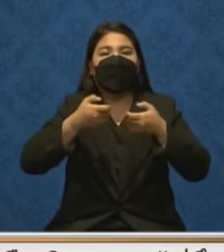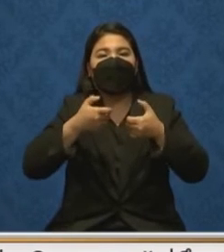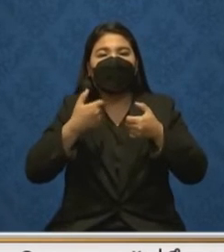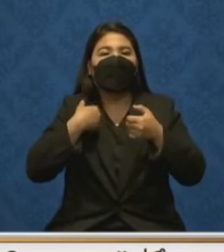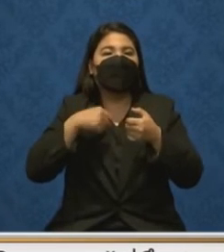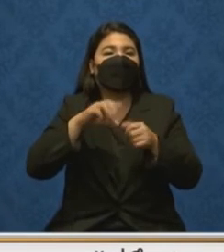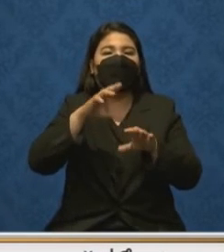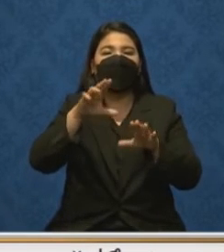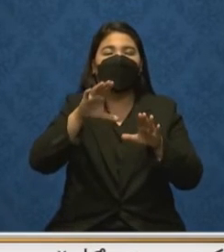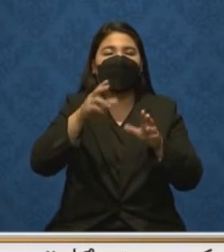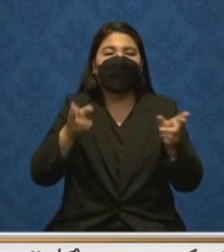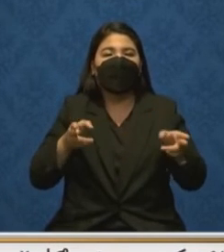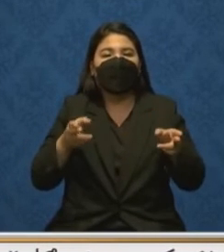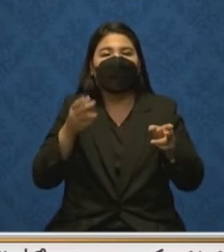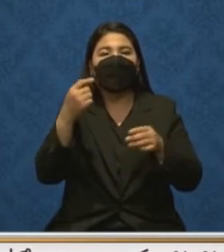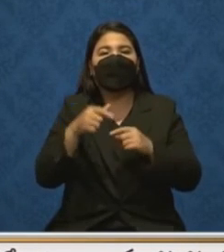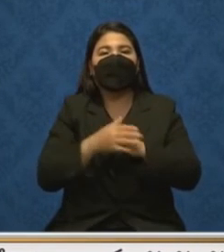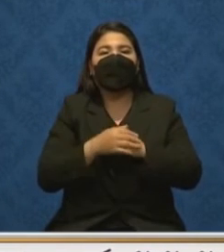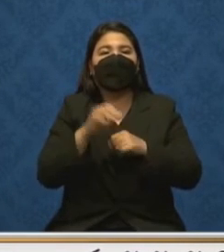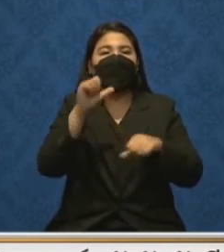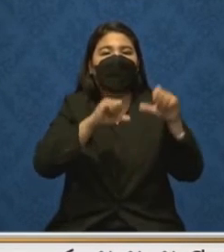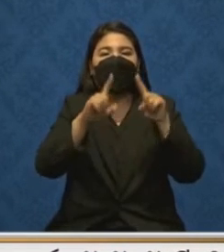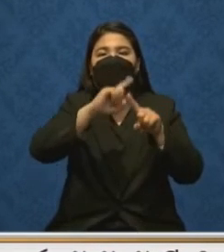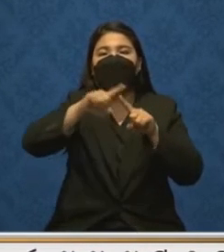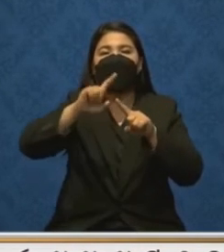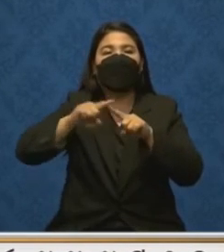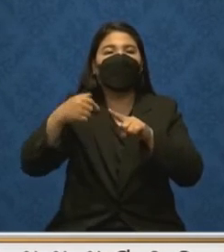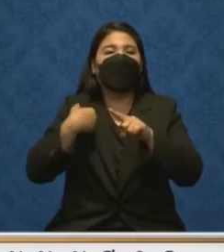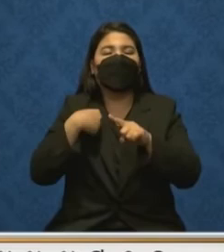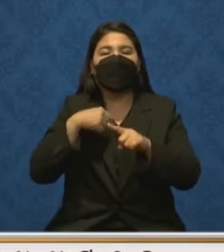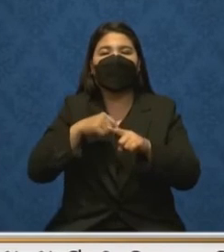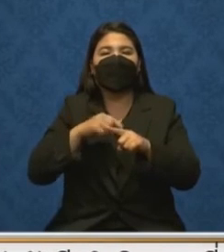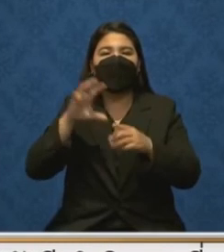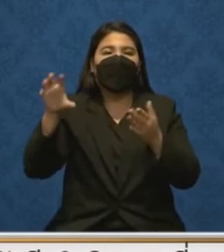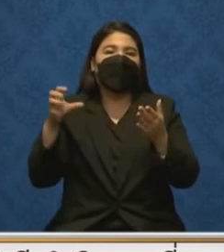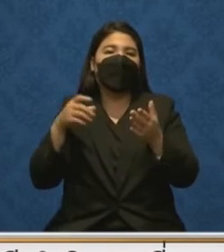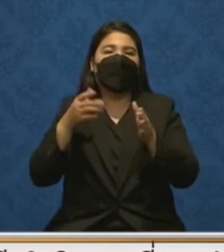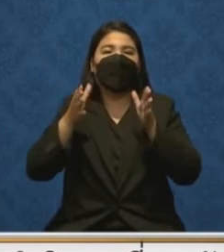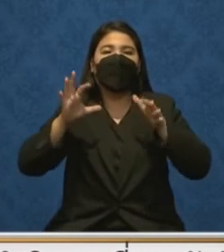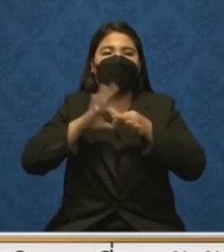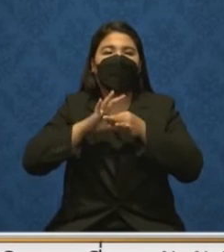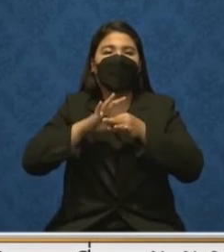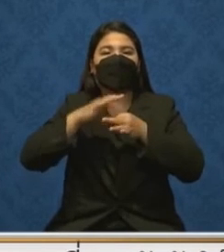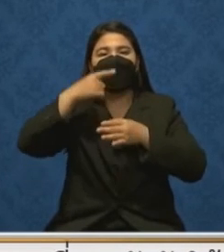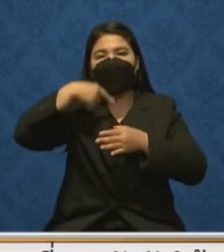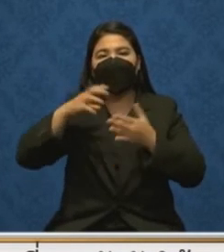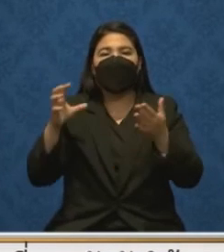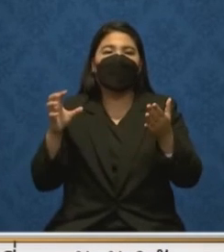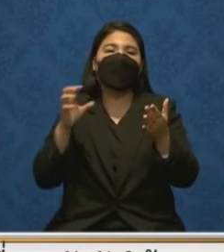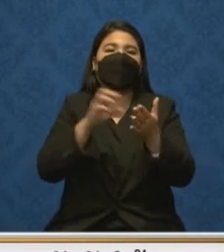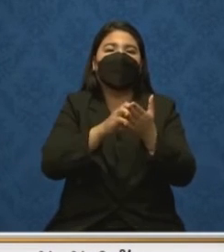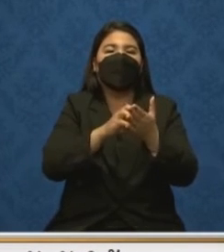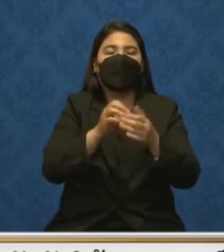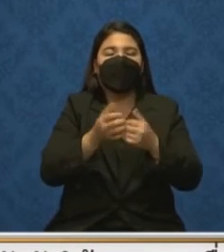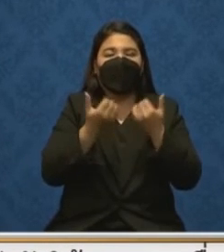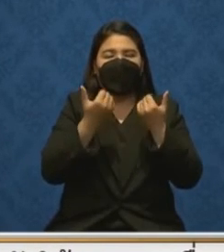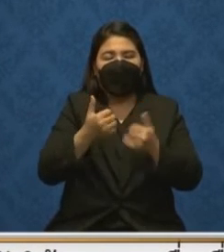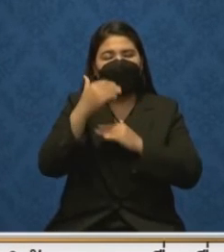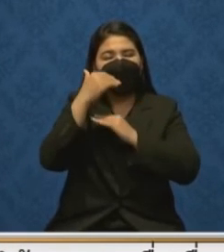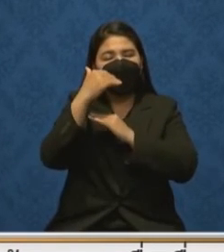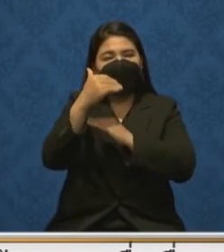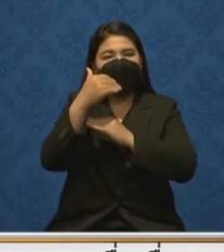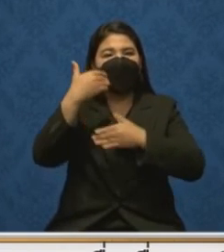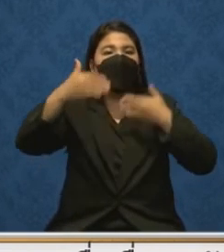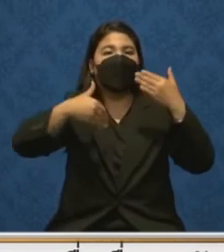่วาจะเป็น animation ต่างทั้งหมดนี้ต้องใส่ความเป็ไทยเข้าไปใ่ soft power เขาไปแล้วก็กำหนดไว้ 3